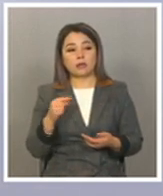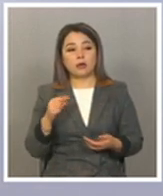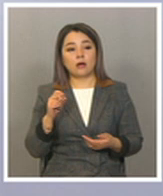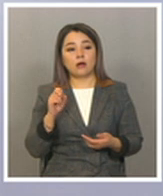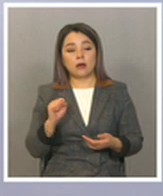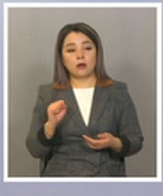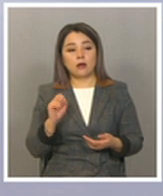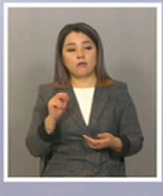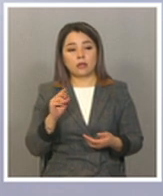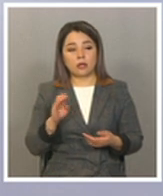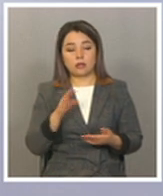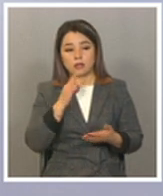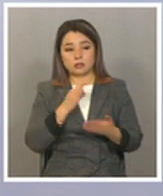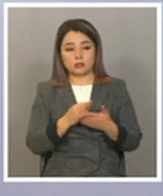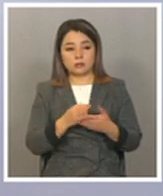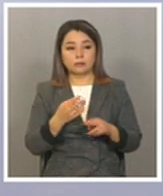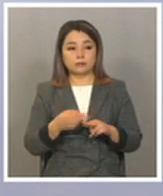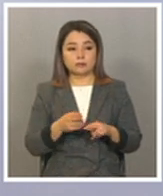азайтылған a-ның квадратына.